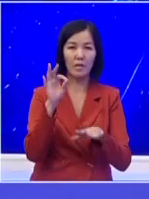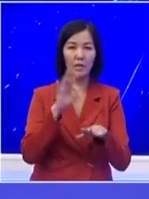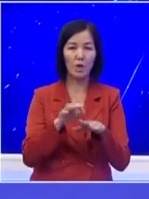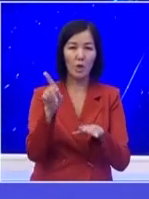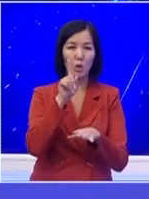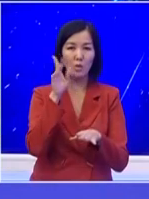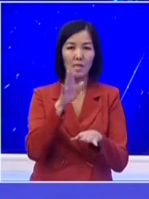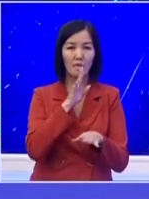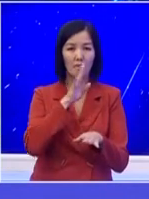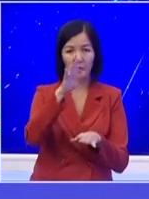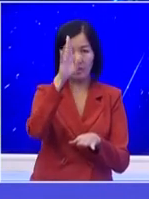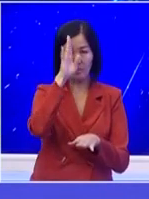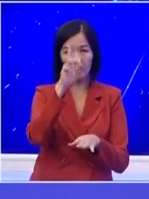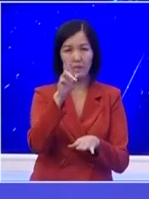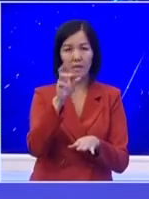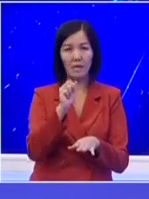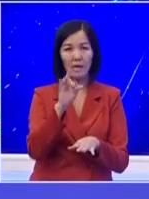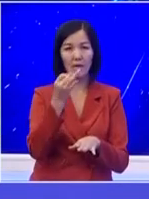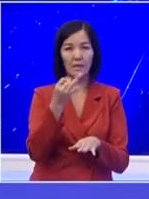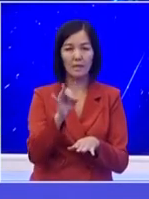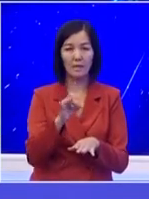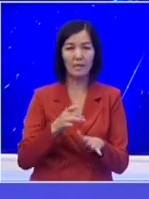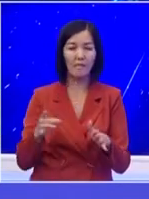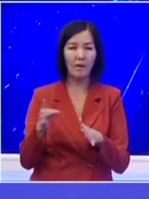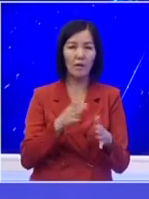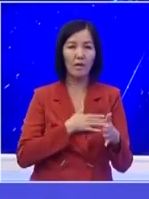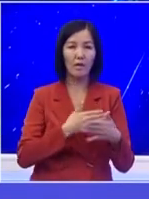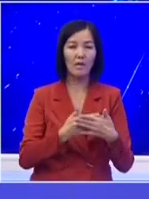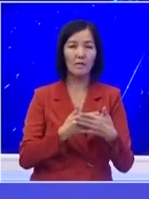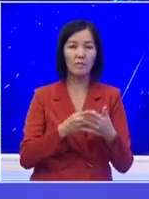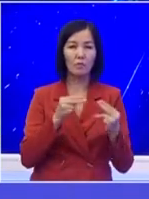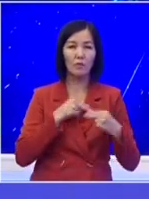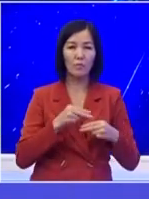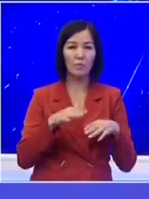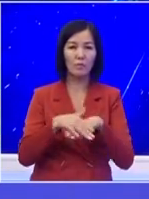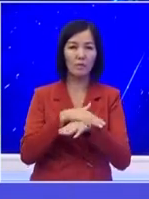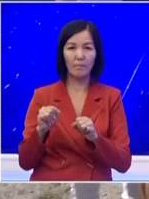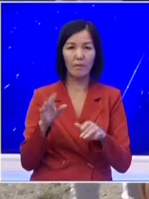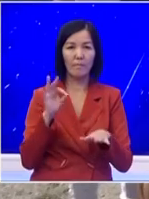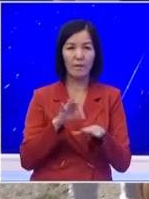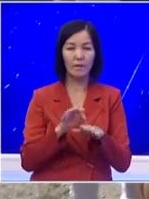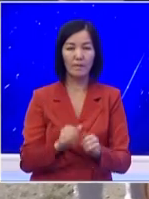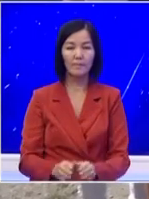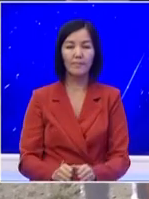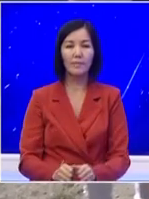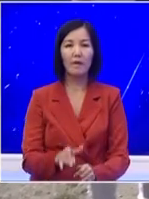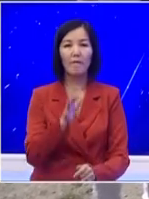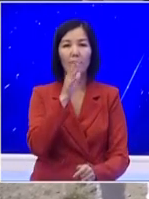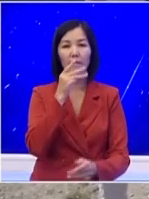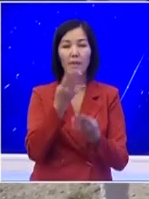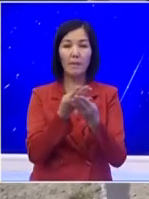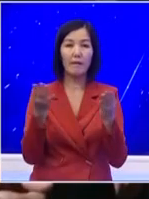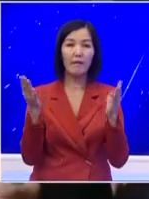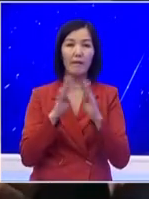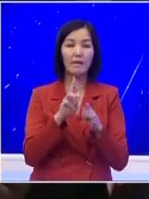девушки трудовых отрядов Карасайского района ведут активную работу с населением по профилактике COVID-19. За время карантина